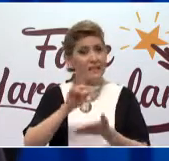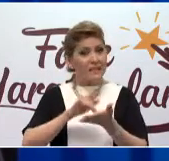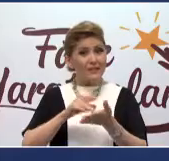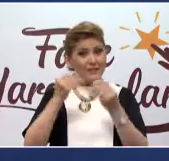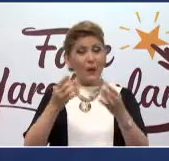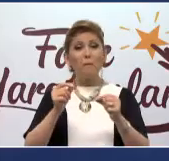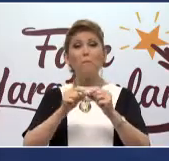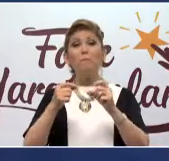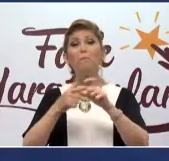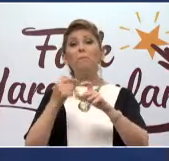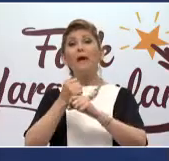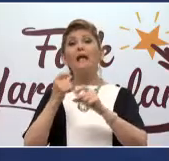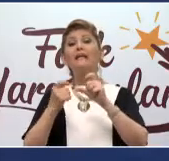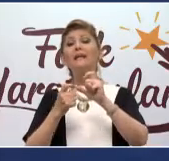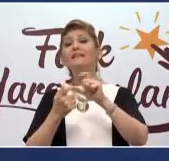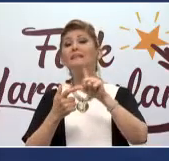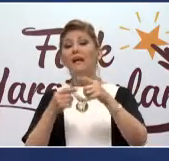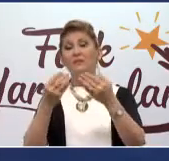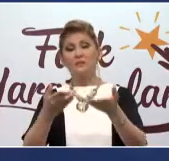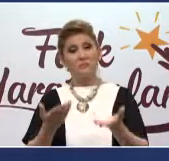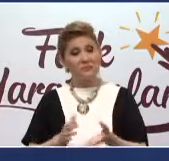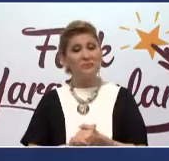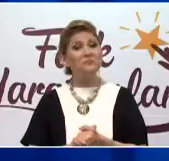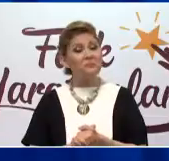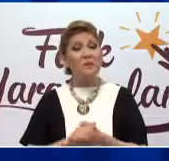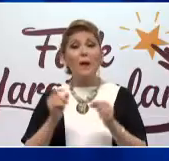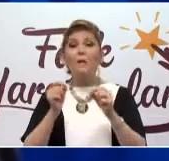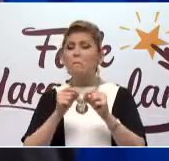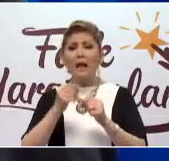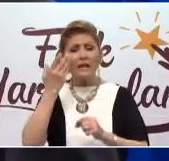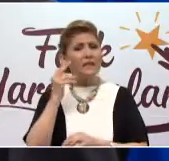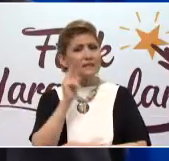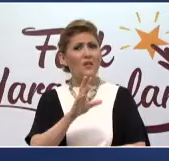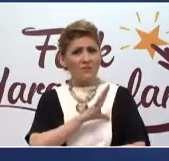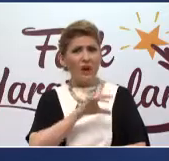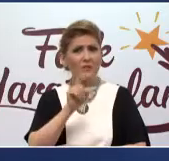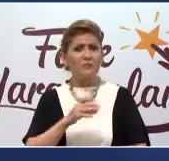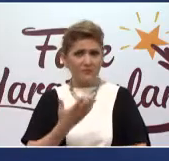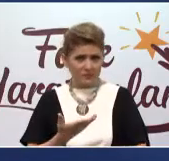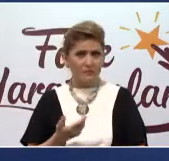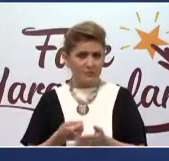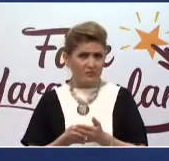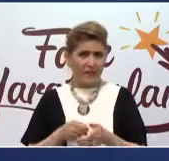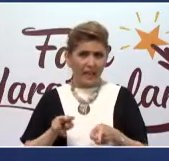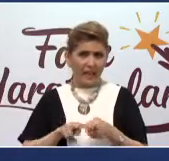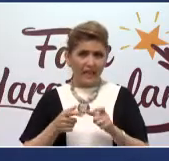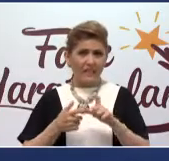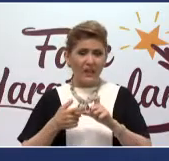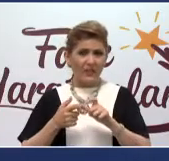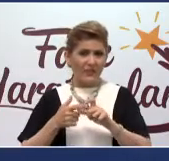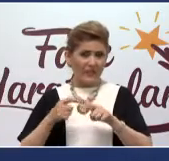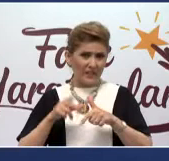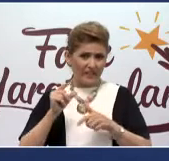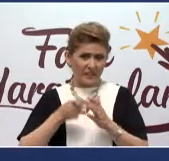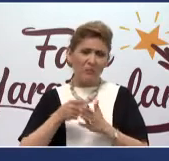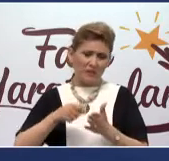olarak belgesel izlettiriyoruz dedim. Evet, Necefli, belgesel gösterimlerine ilgi var mı acaba? İşte Necefli Maşraba vardı eskiden, ondan bir tık daha iyi